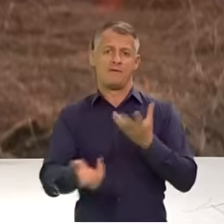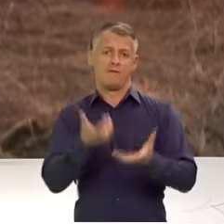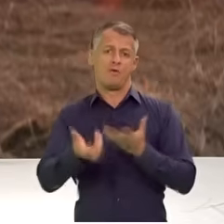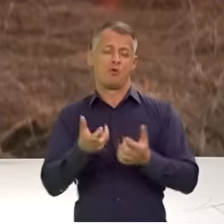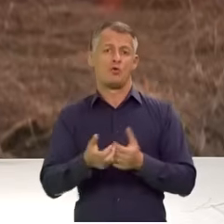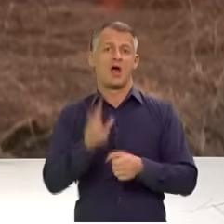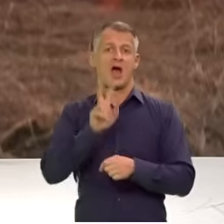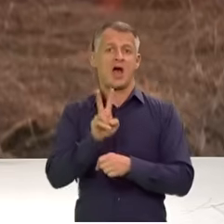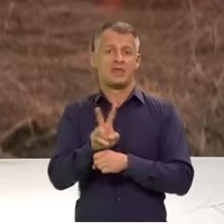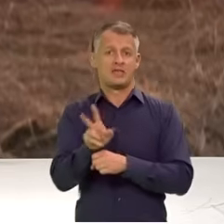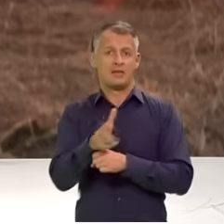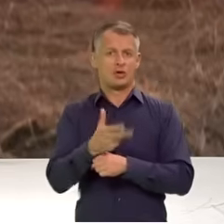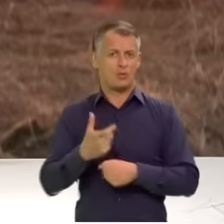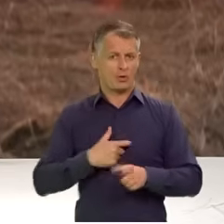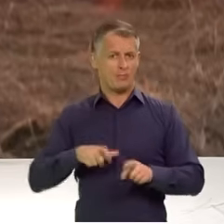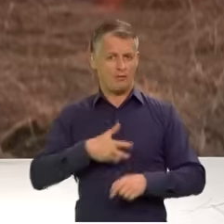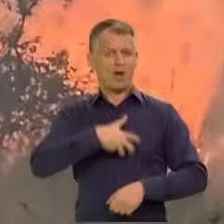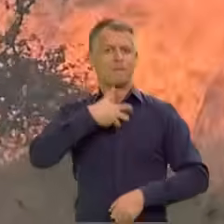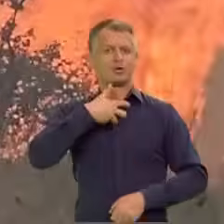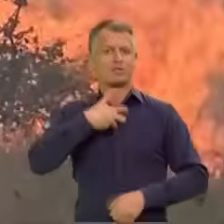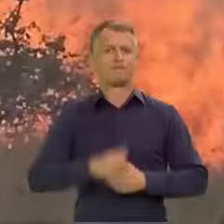și imagini care vă pot afecta emoțional.